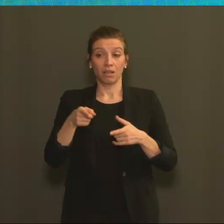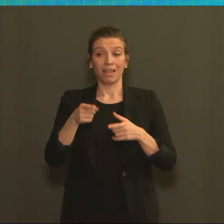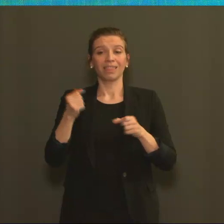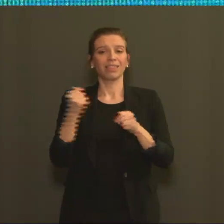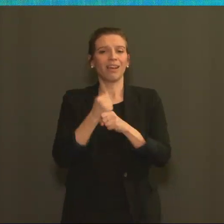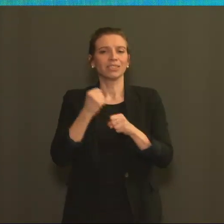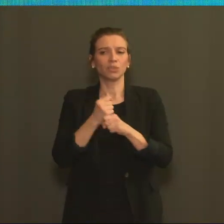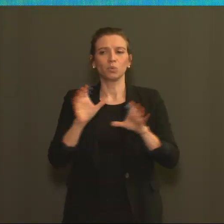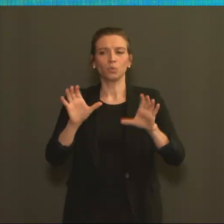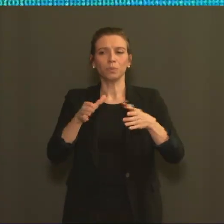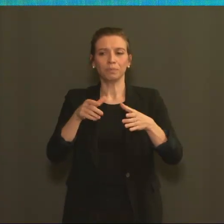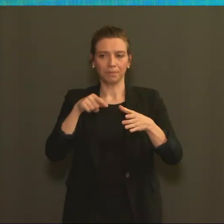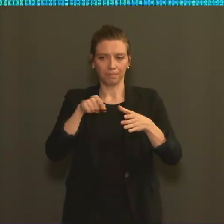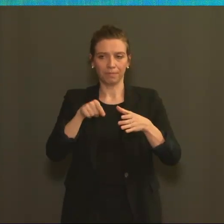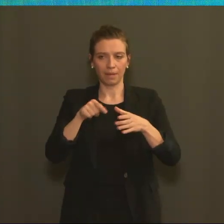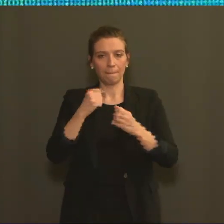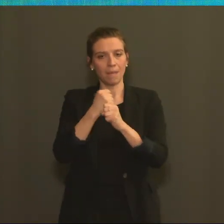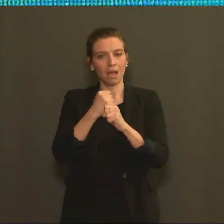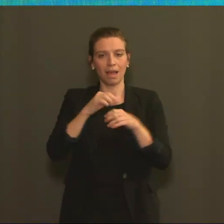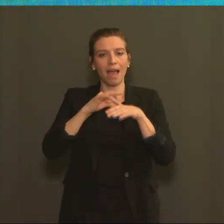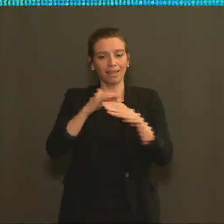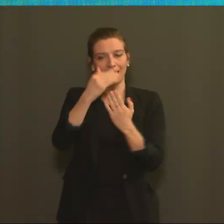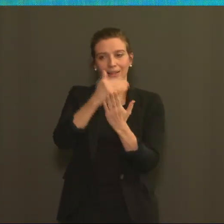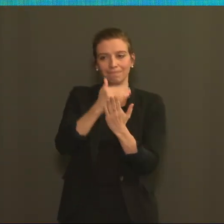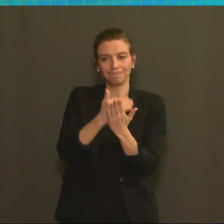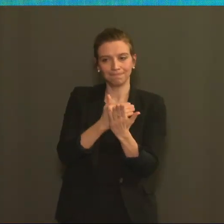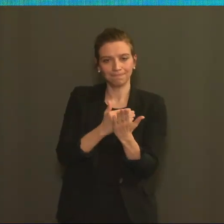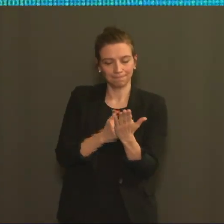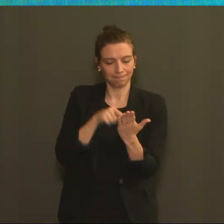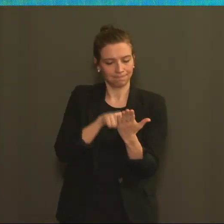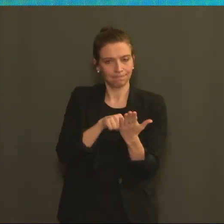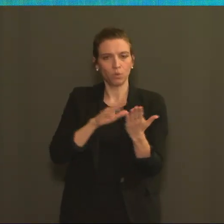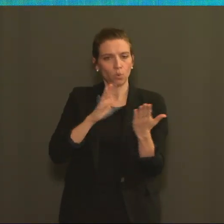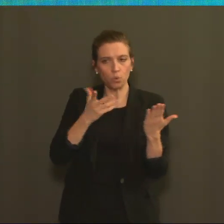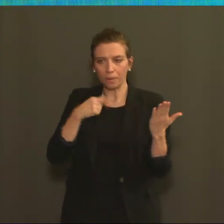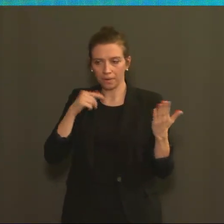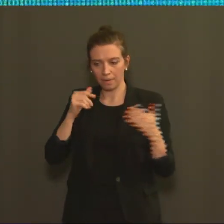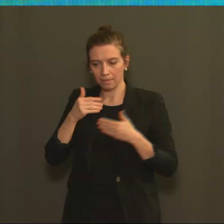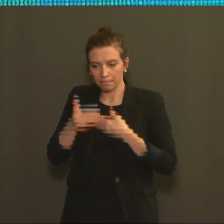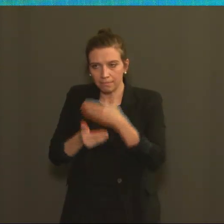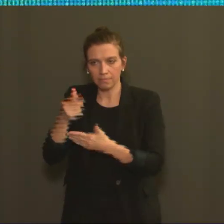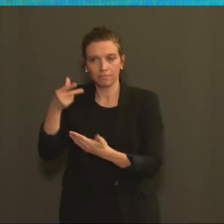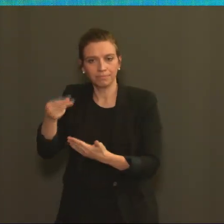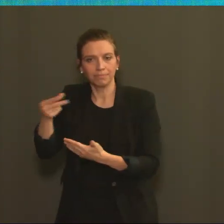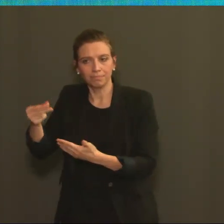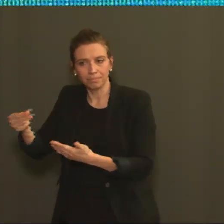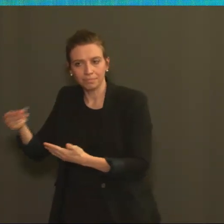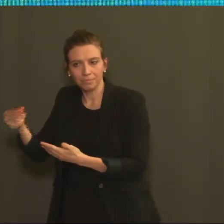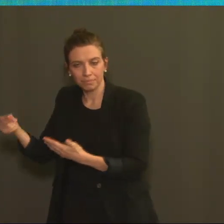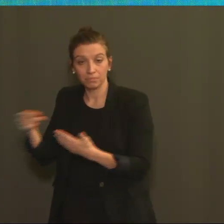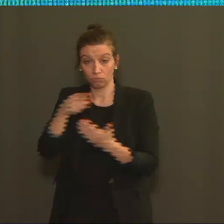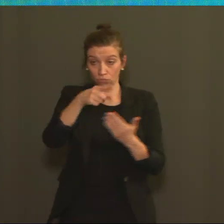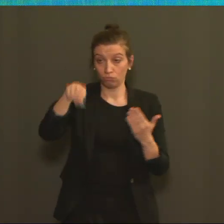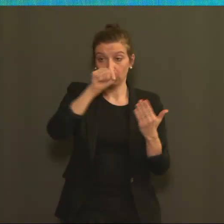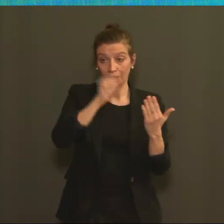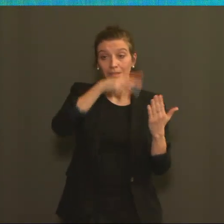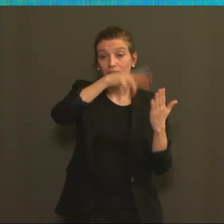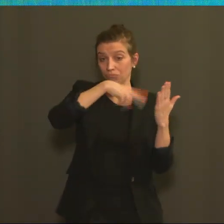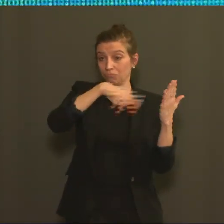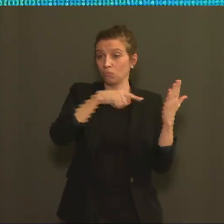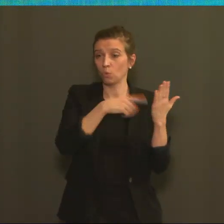u kan die ook consulteren via de website info coronavirus u wel bekend en daar zal u